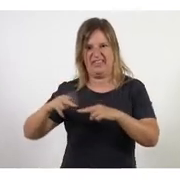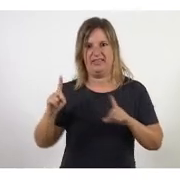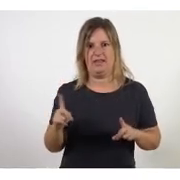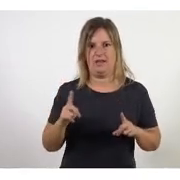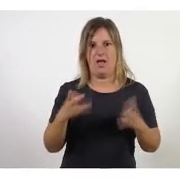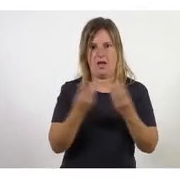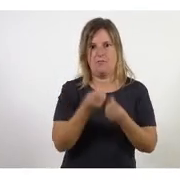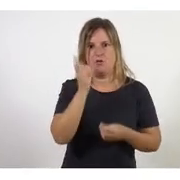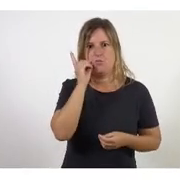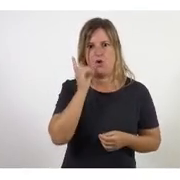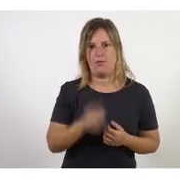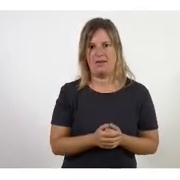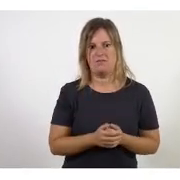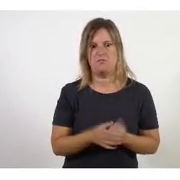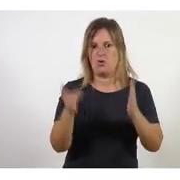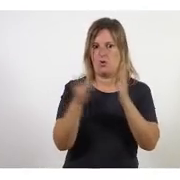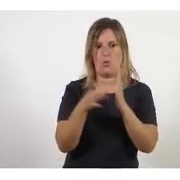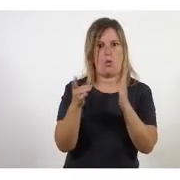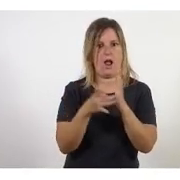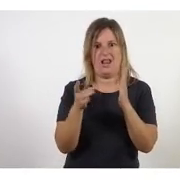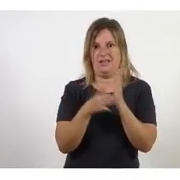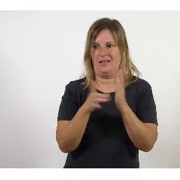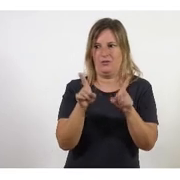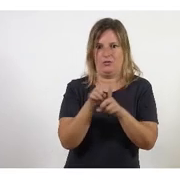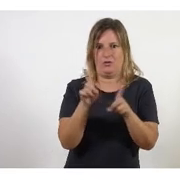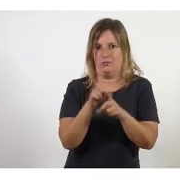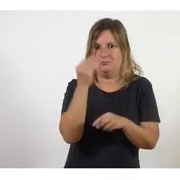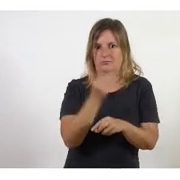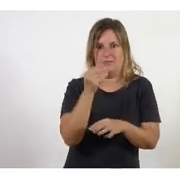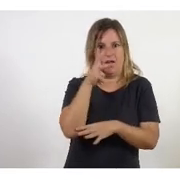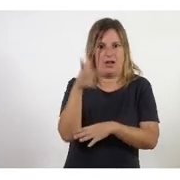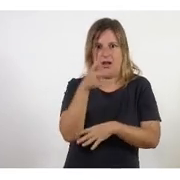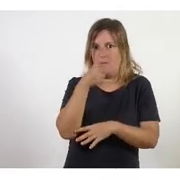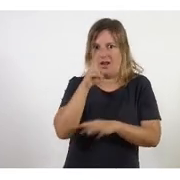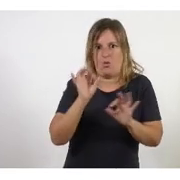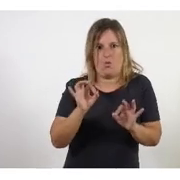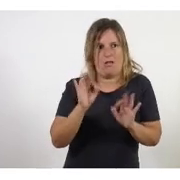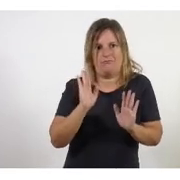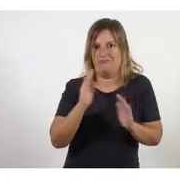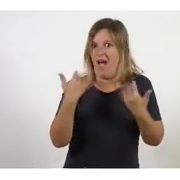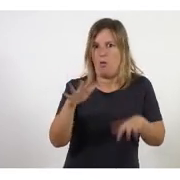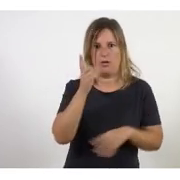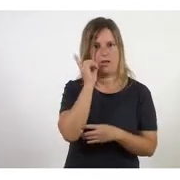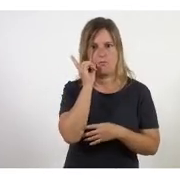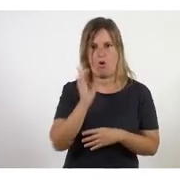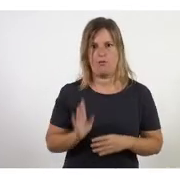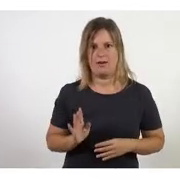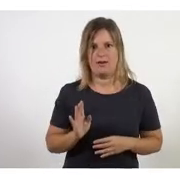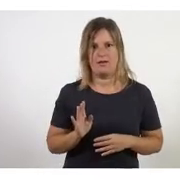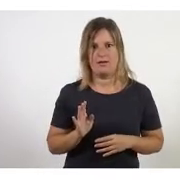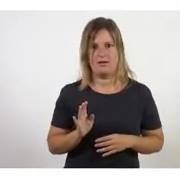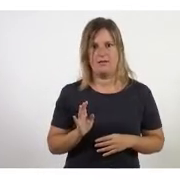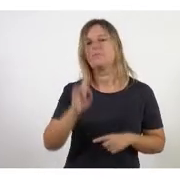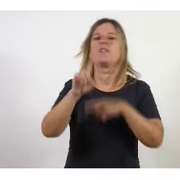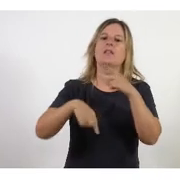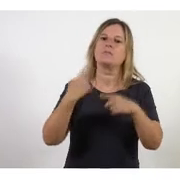És a dir, la qualitat dona de sobres per publicar-lo a la tele. Vale? I igualment després ho publiquen a